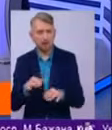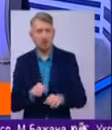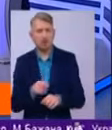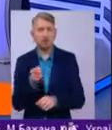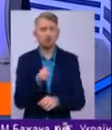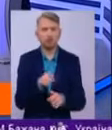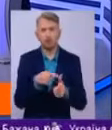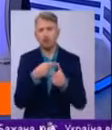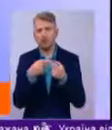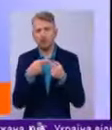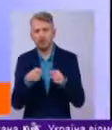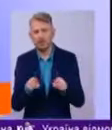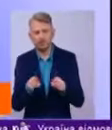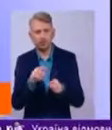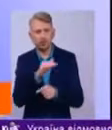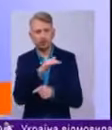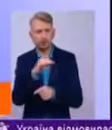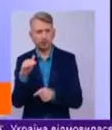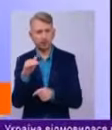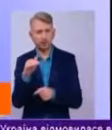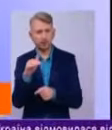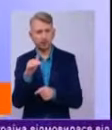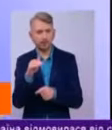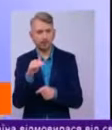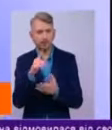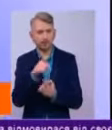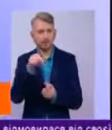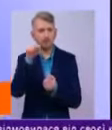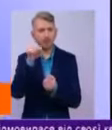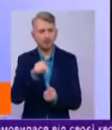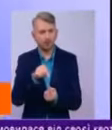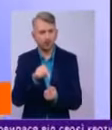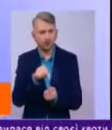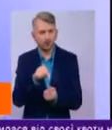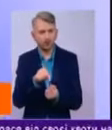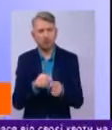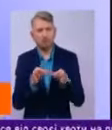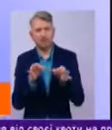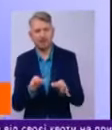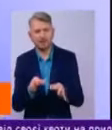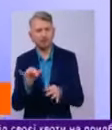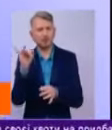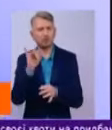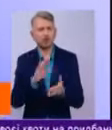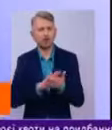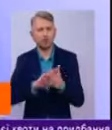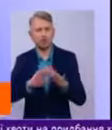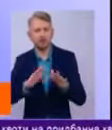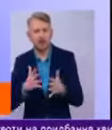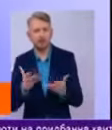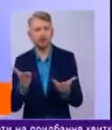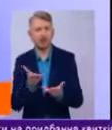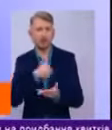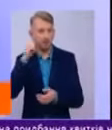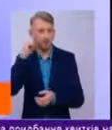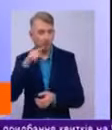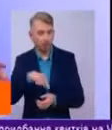іншою ступенню, скажімо, відповідності об'єктивним там історичним обставинам, які нам